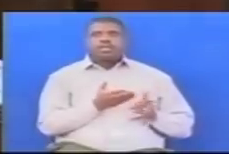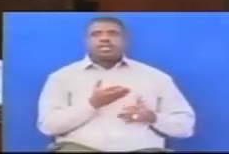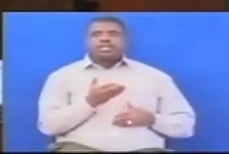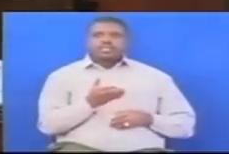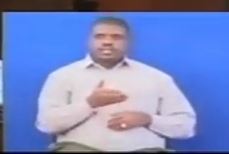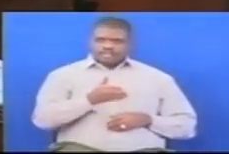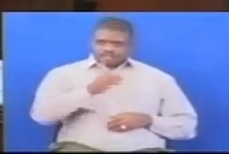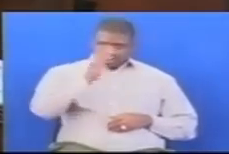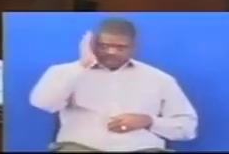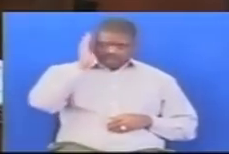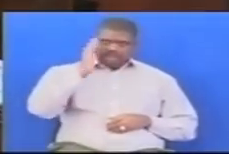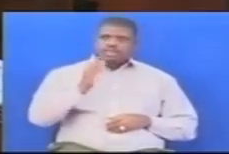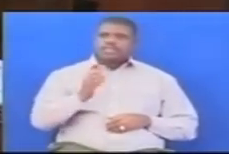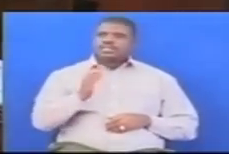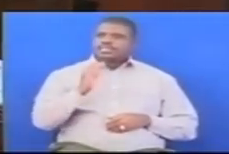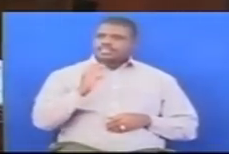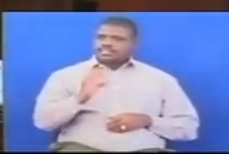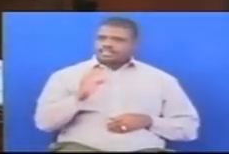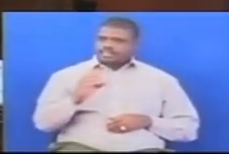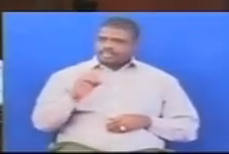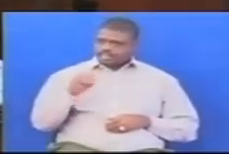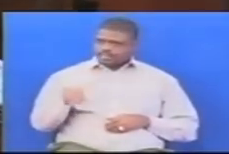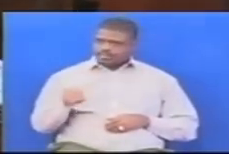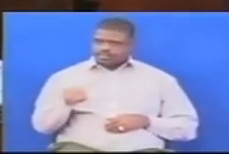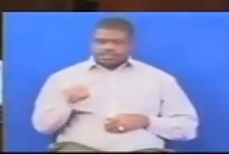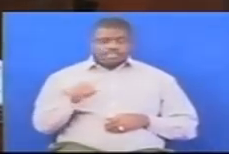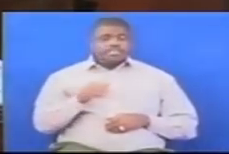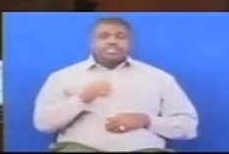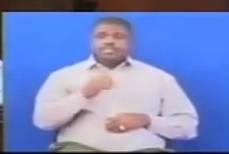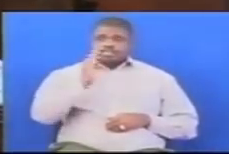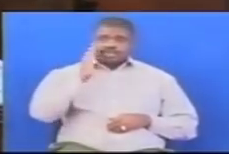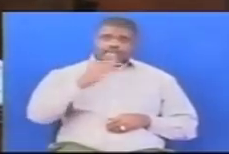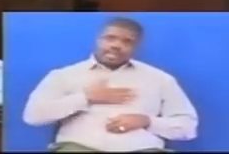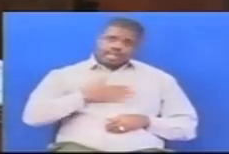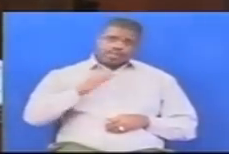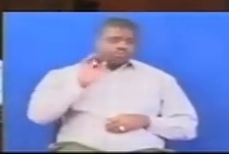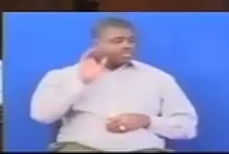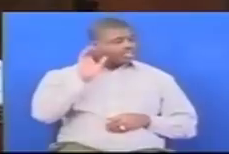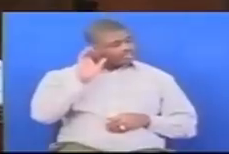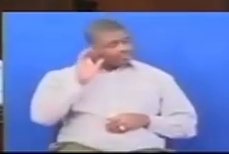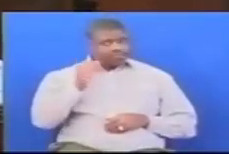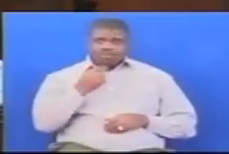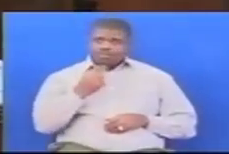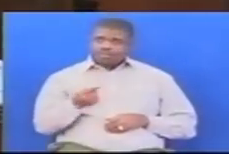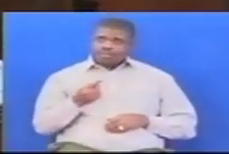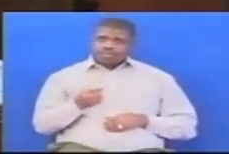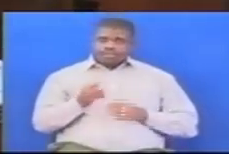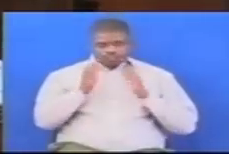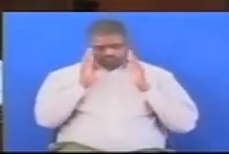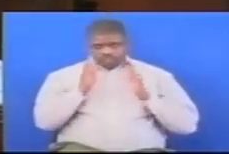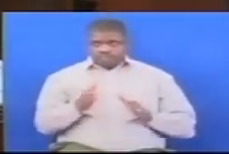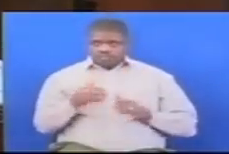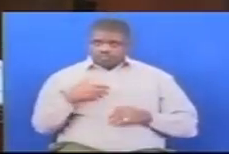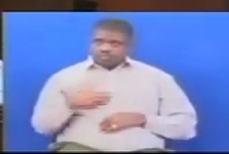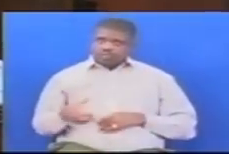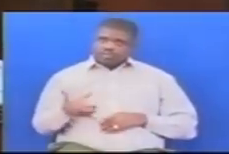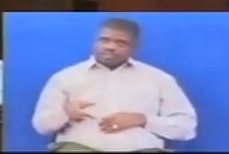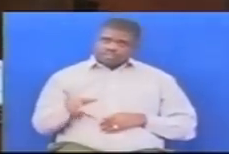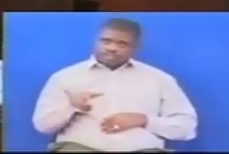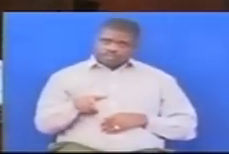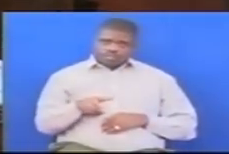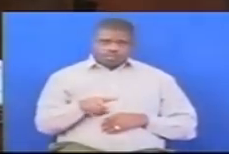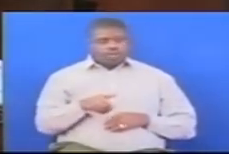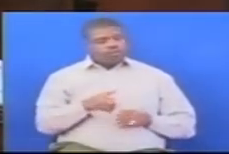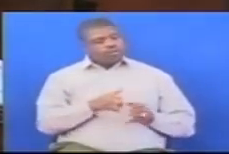Mapinduzi, serikali yangu sikivu, kama nilivyosema kwamba nawaheshimu sana mawaziri, nawaheshimu sana